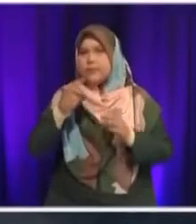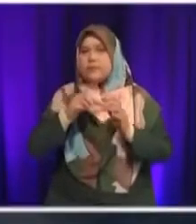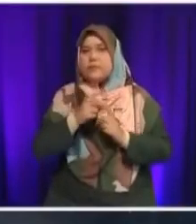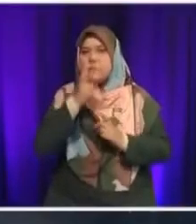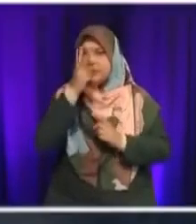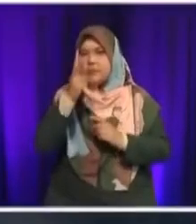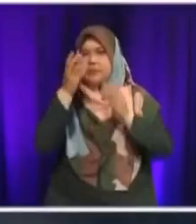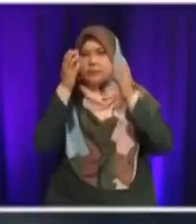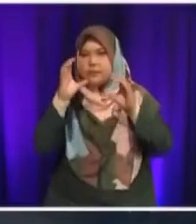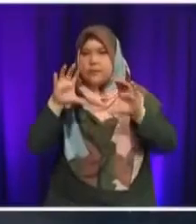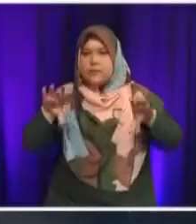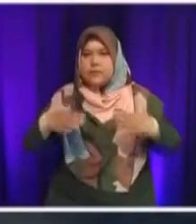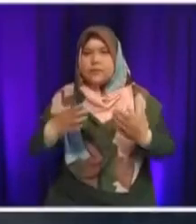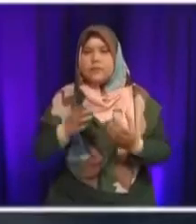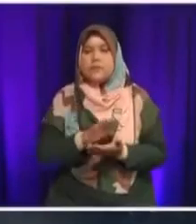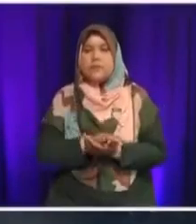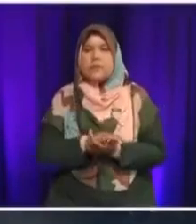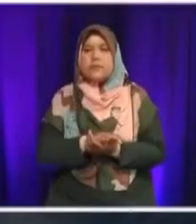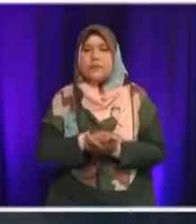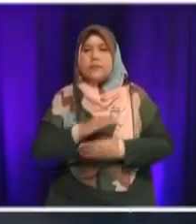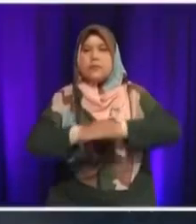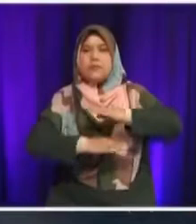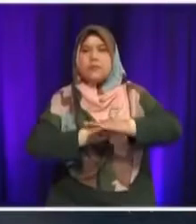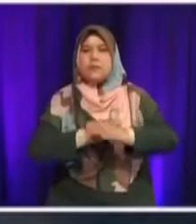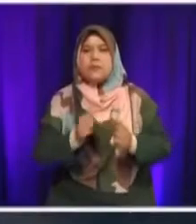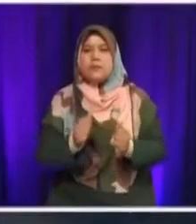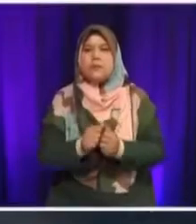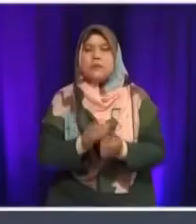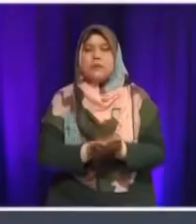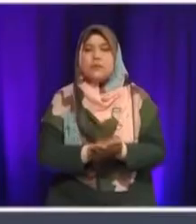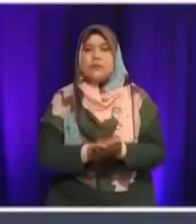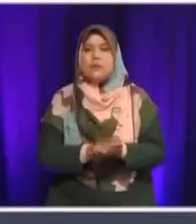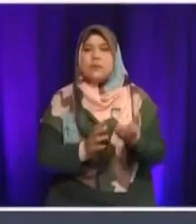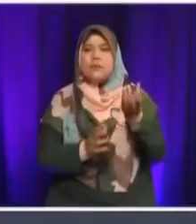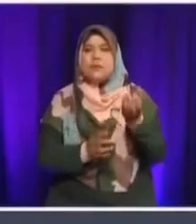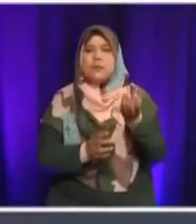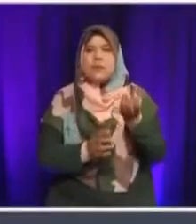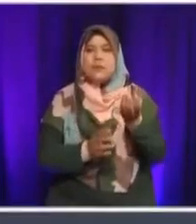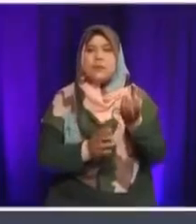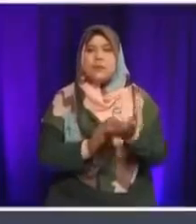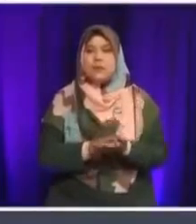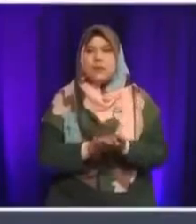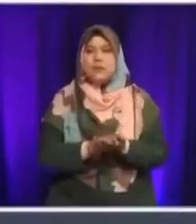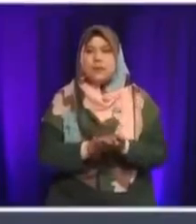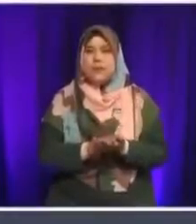yaitu membungkus dengan menggunakan cawan kertas